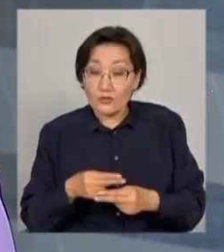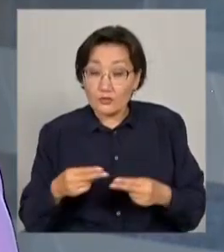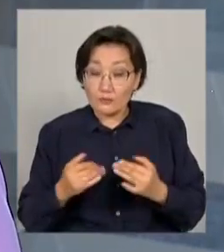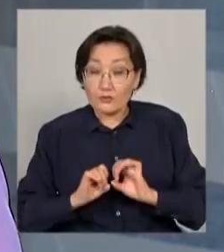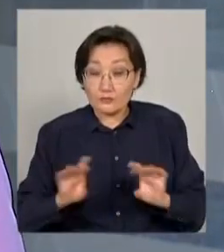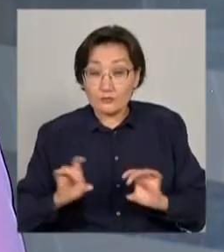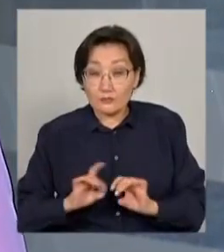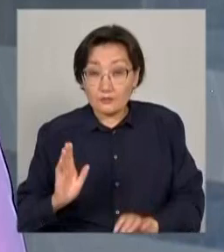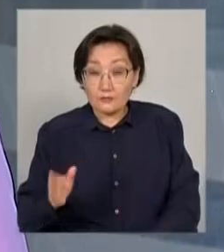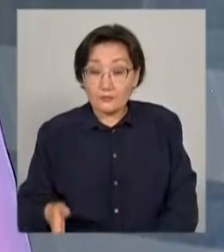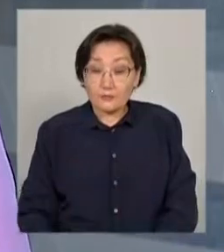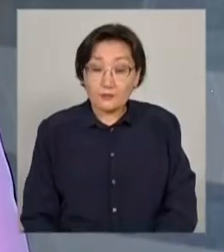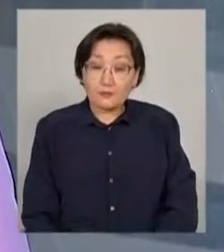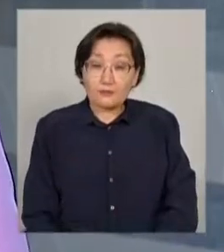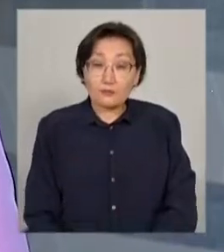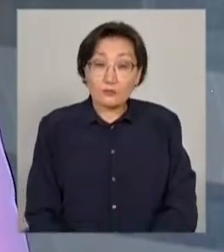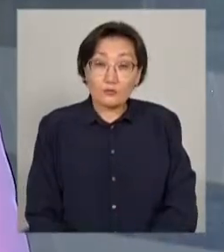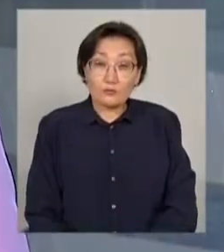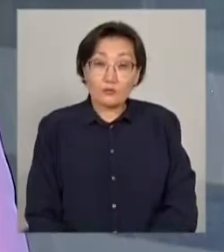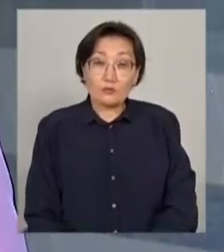толығырақ әріптесім Гүлмарал Изатқызы тарқатады.